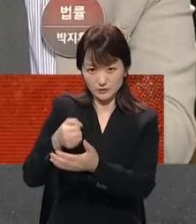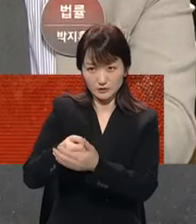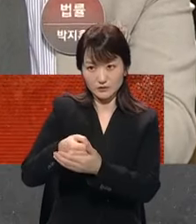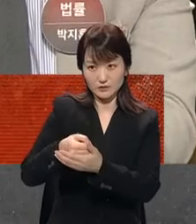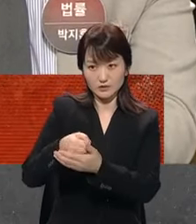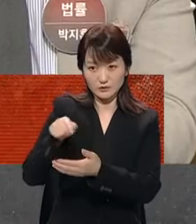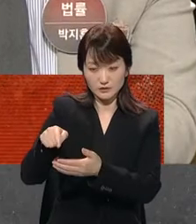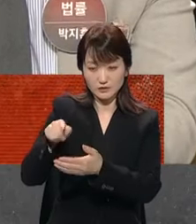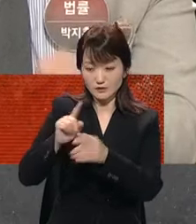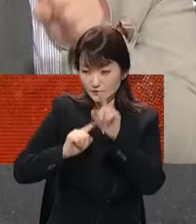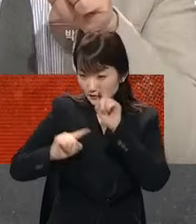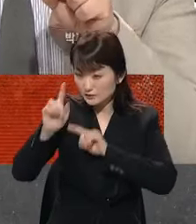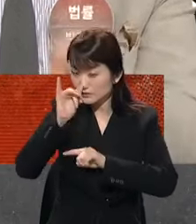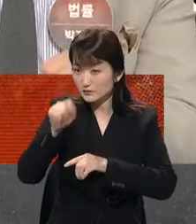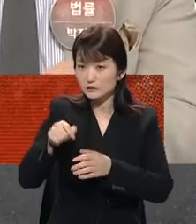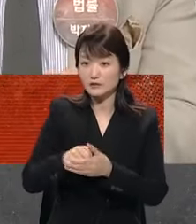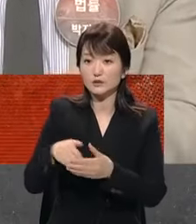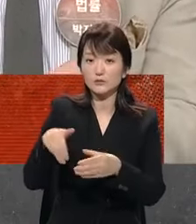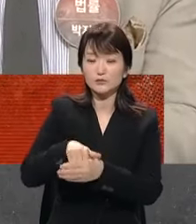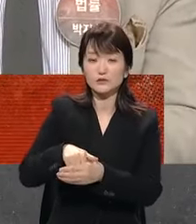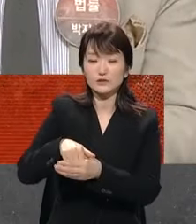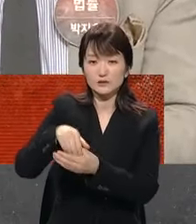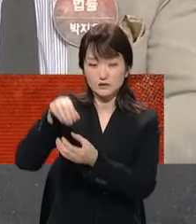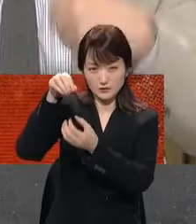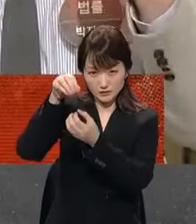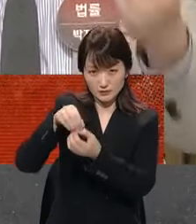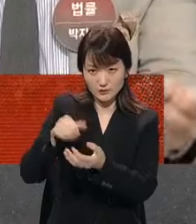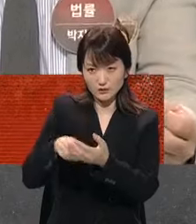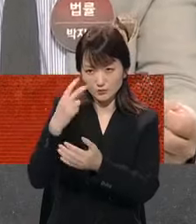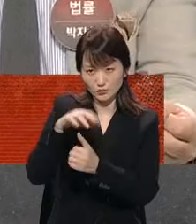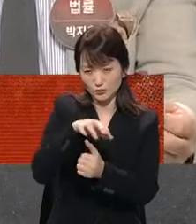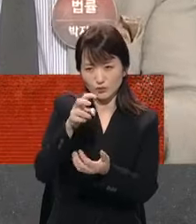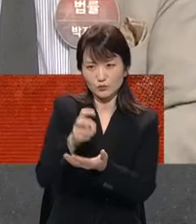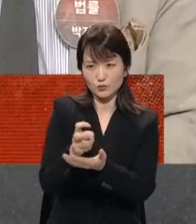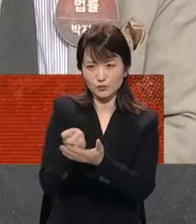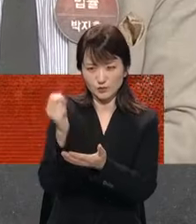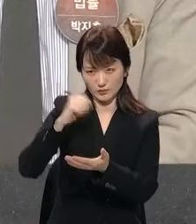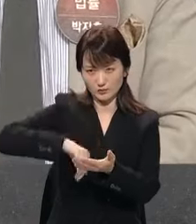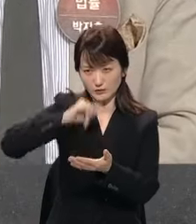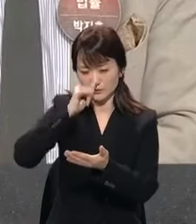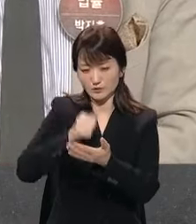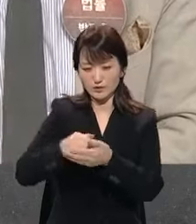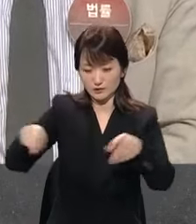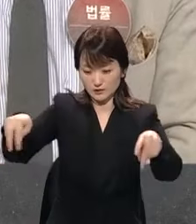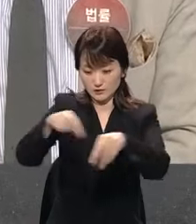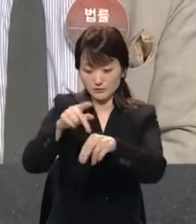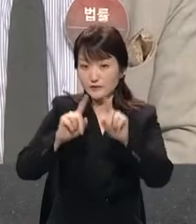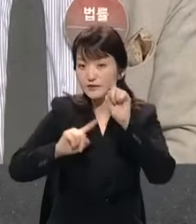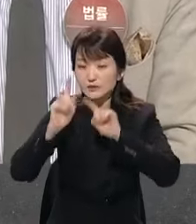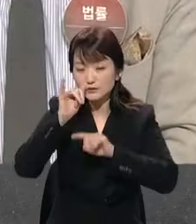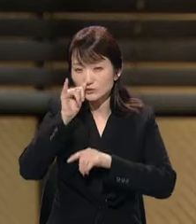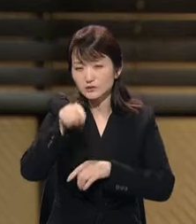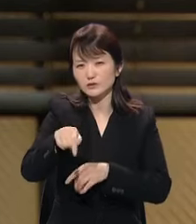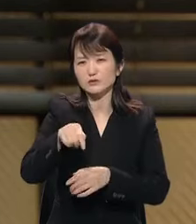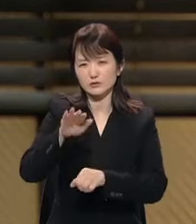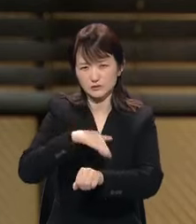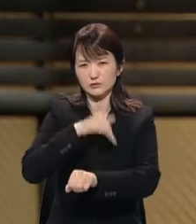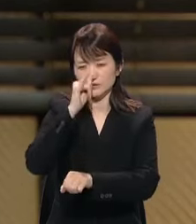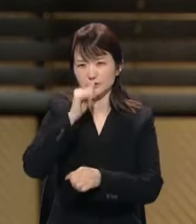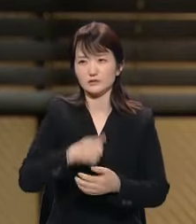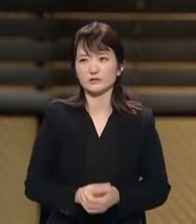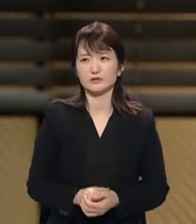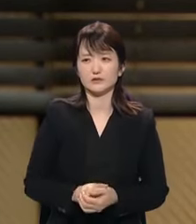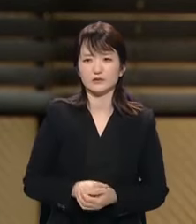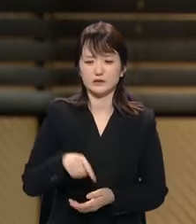훼손하게 된거나 이러면 문화재 보호법도 문제가 되고 또 길 걸어 가는 사람들 다치게 하면 또 그것도 문제가 될 수 있기 때문에